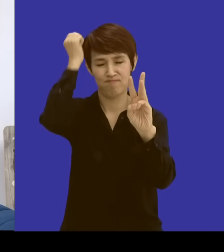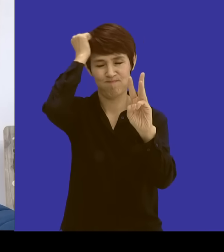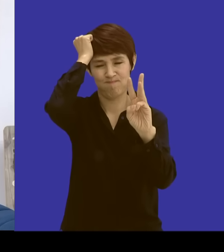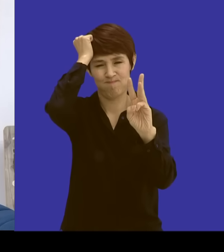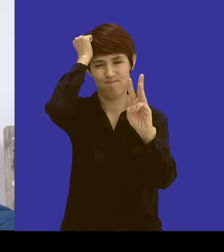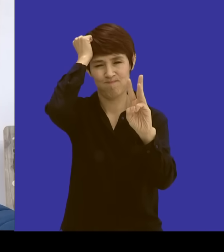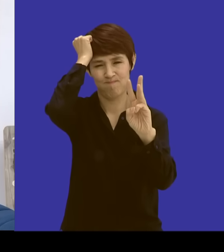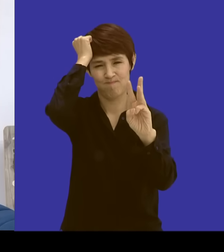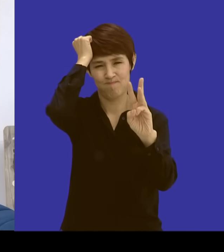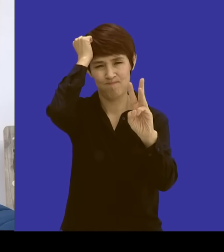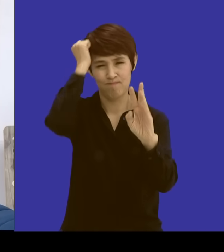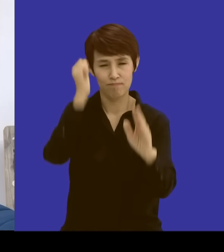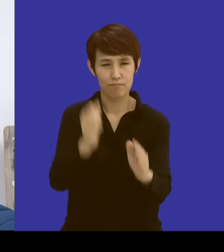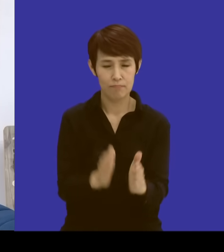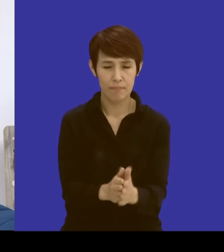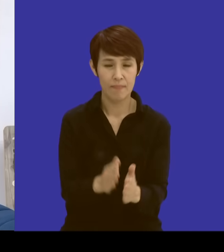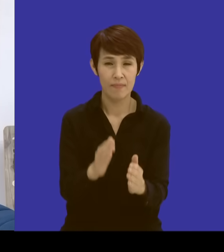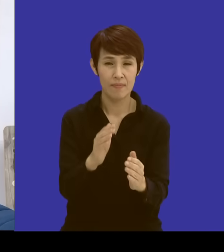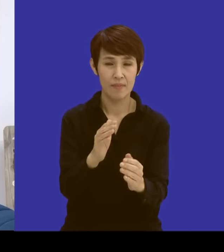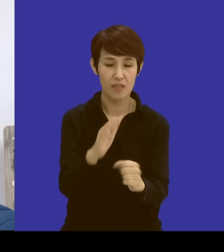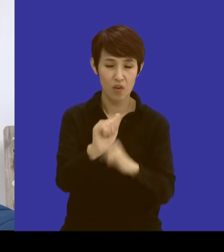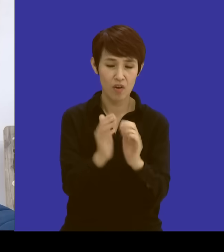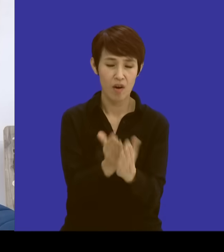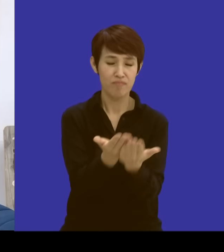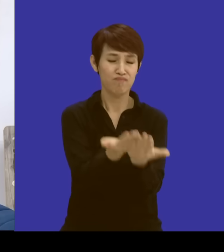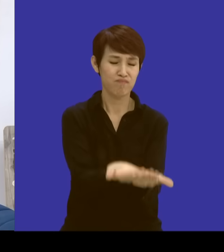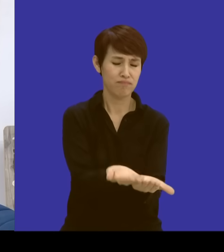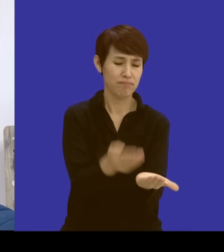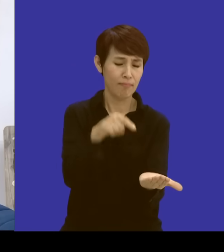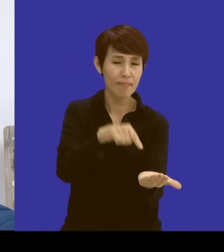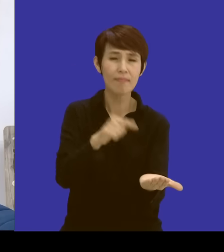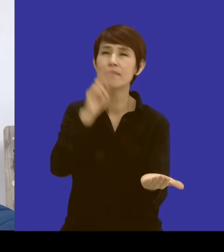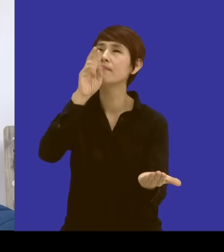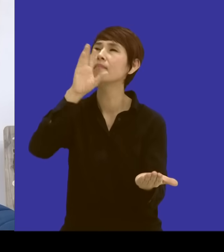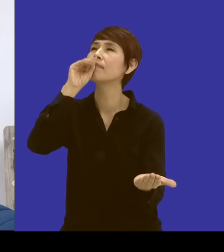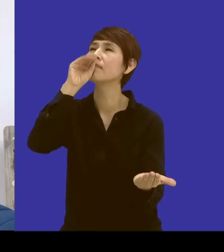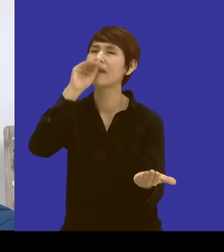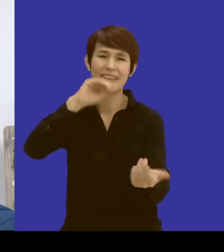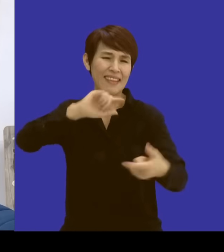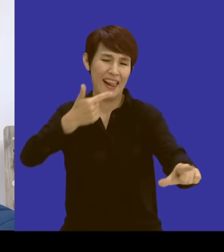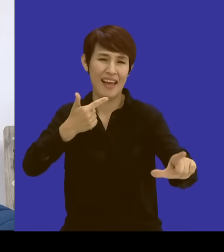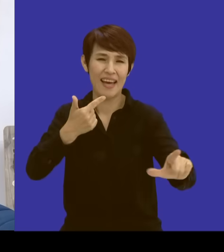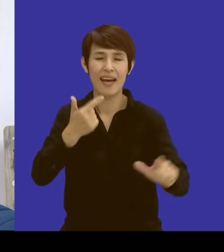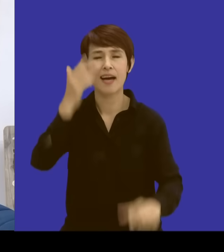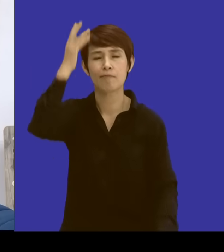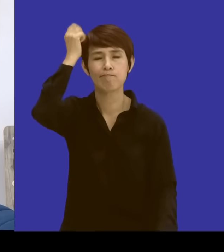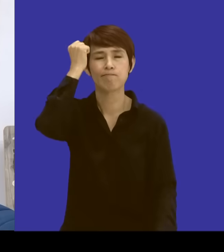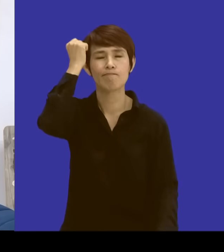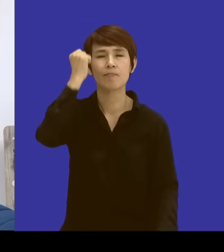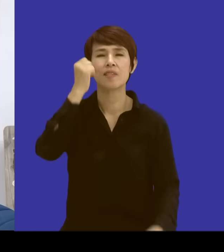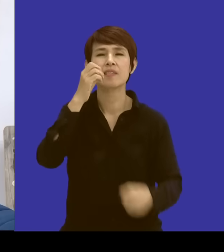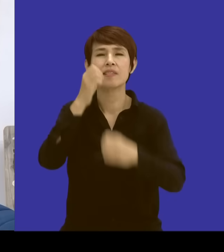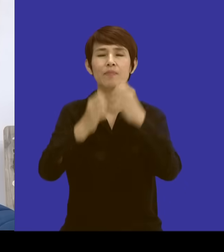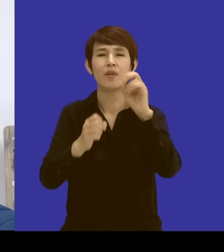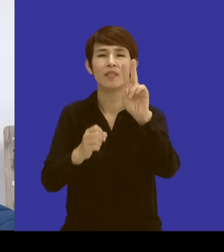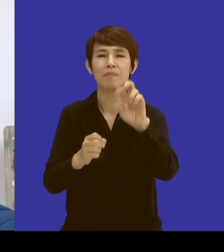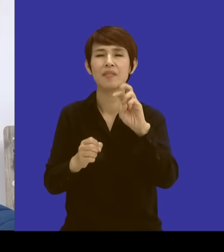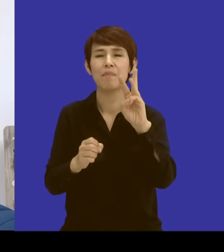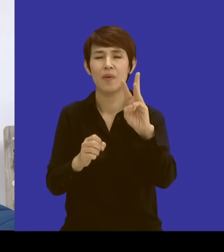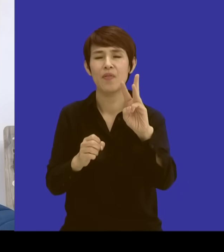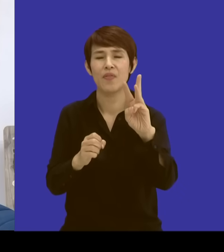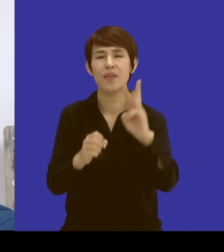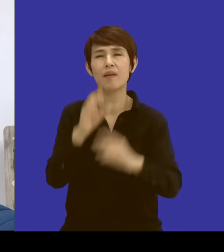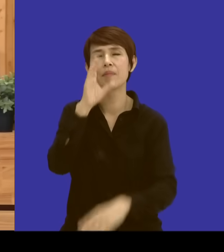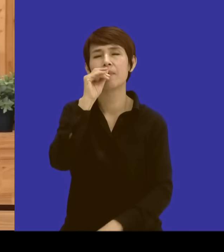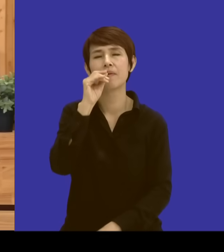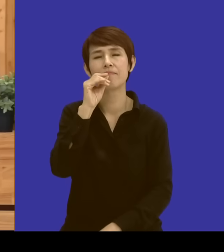외우시니까 엉뚱한 성경을 펴놓고 시편 23편을 외우시는 거로 저녁마다 가정예배를 드리시고